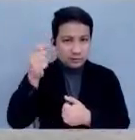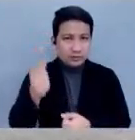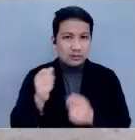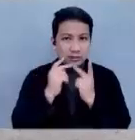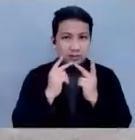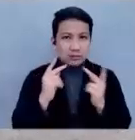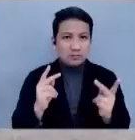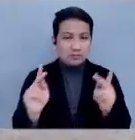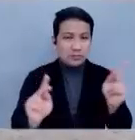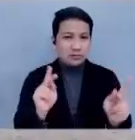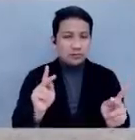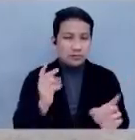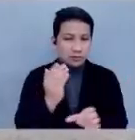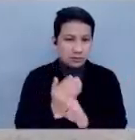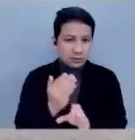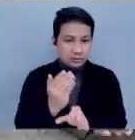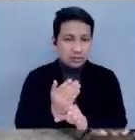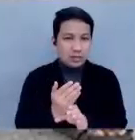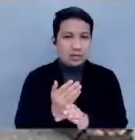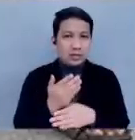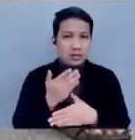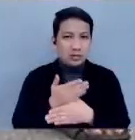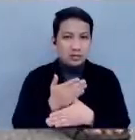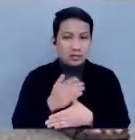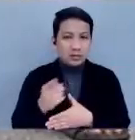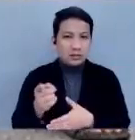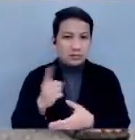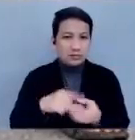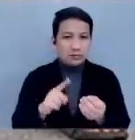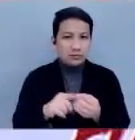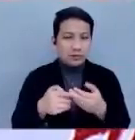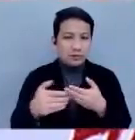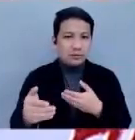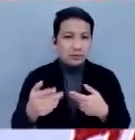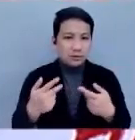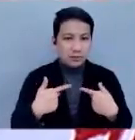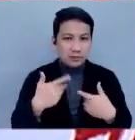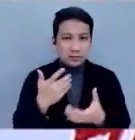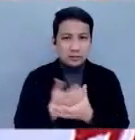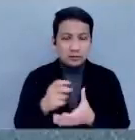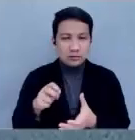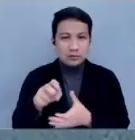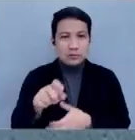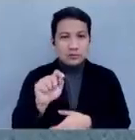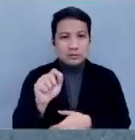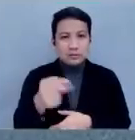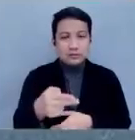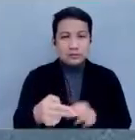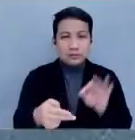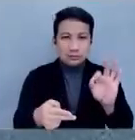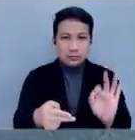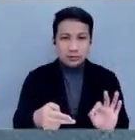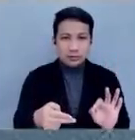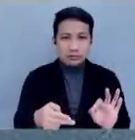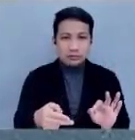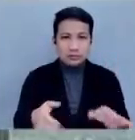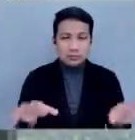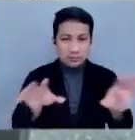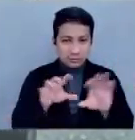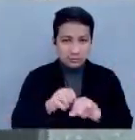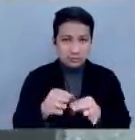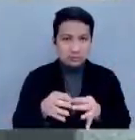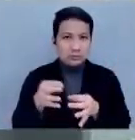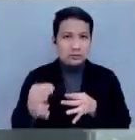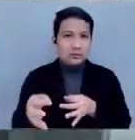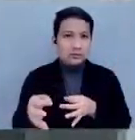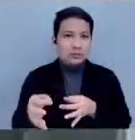naaabala. Nauna nang sinabi ng piston na magkakasasila ng tigil pasada sa Webes at Biyernes at pwede pa nila yung i-extend kung